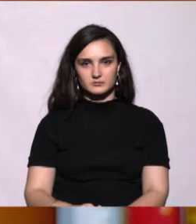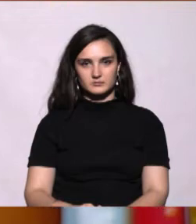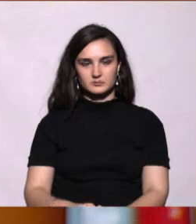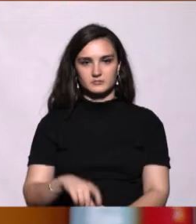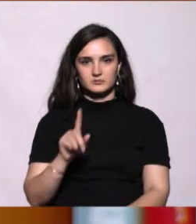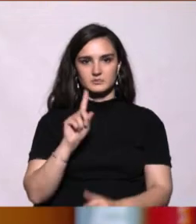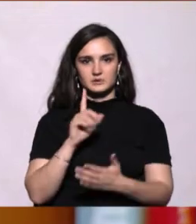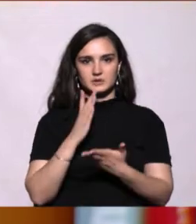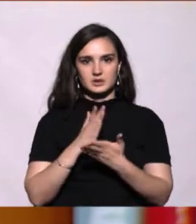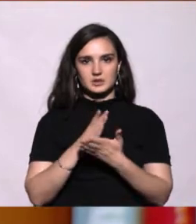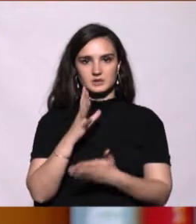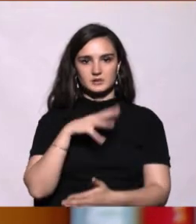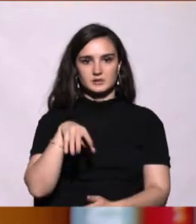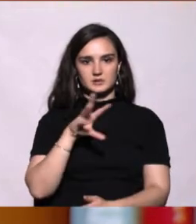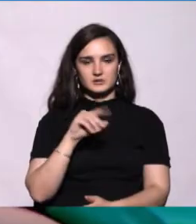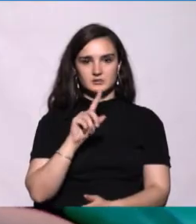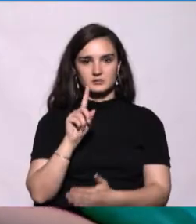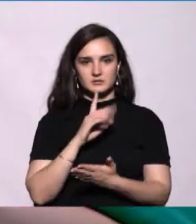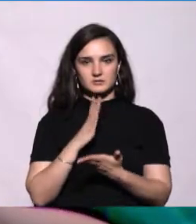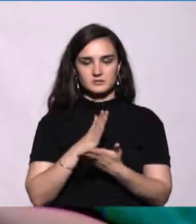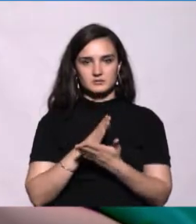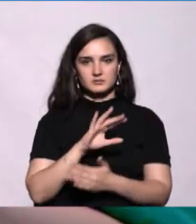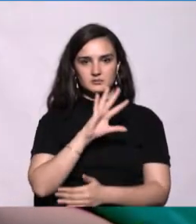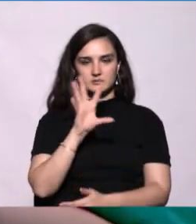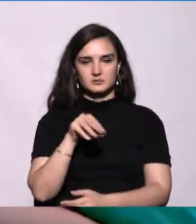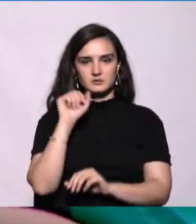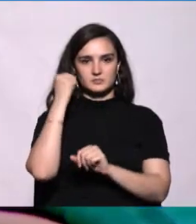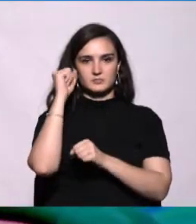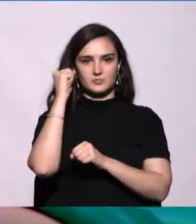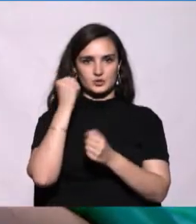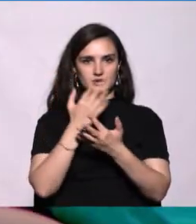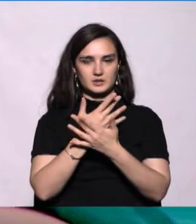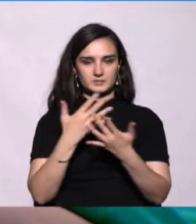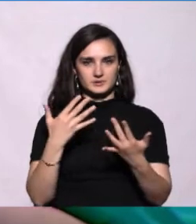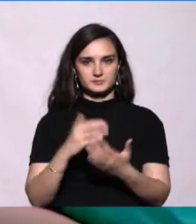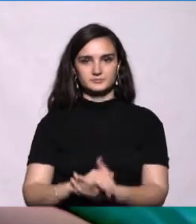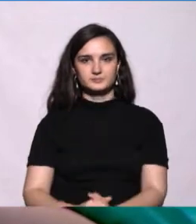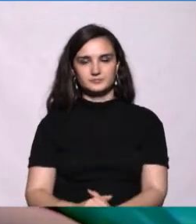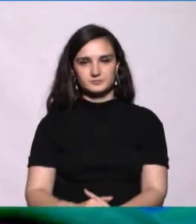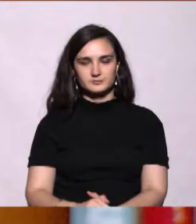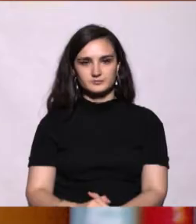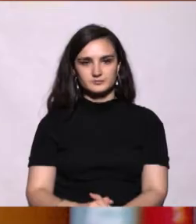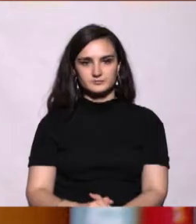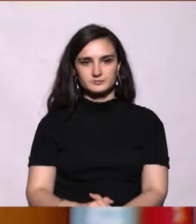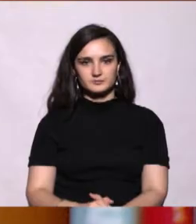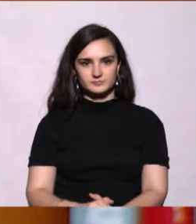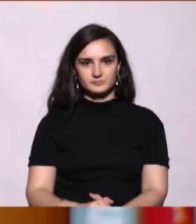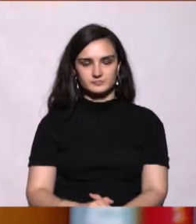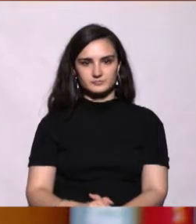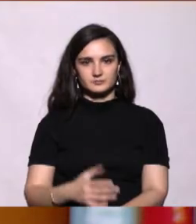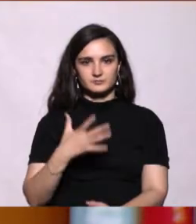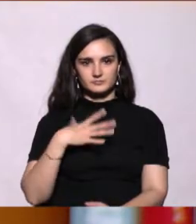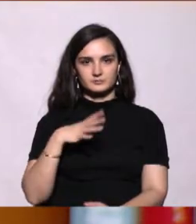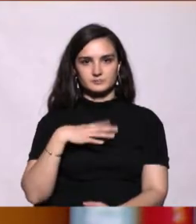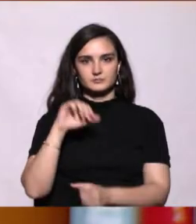What are they? What are they? They are bottles. Bottles. Შეხედეთ,